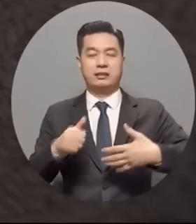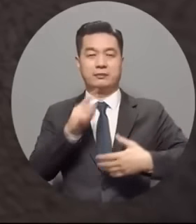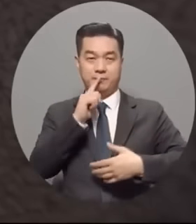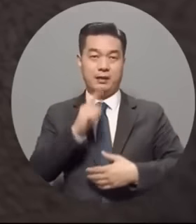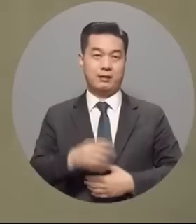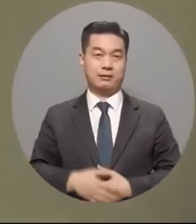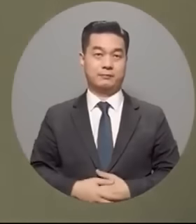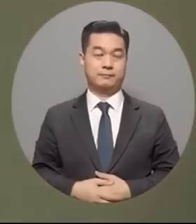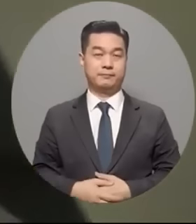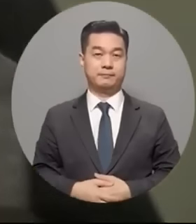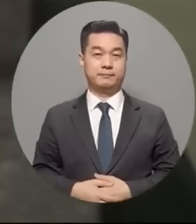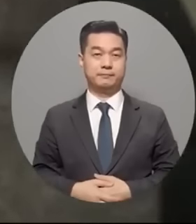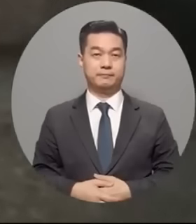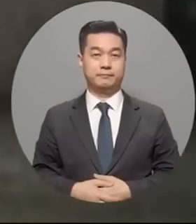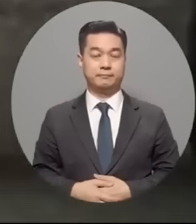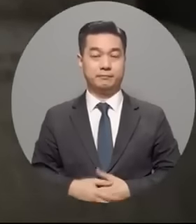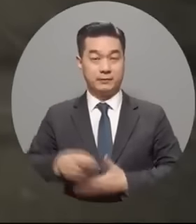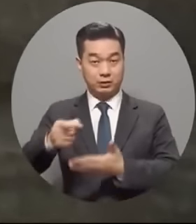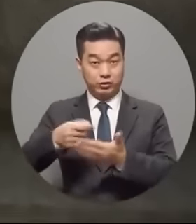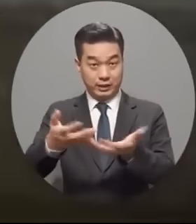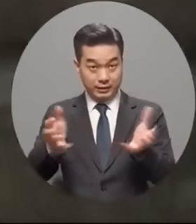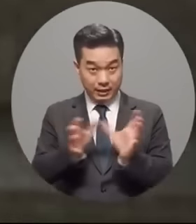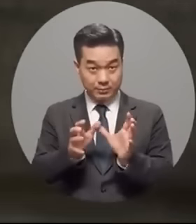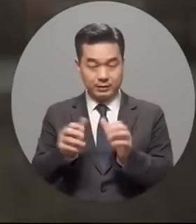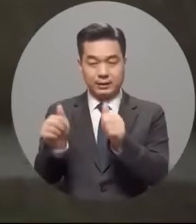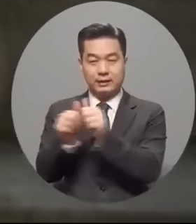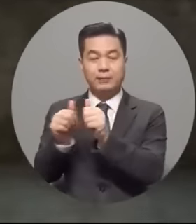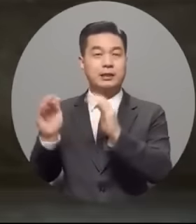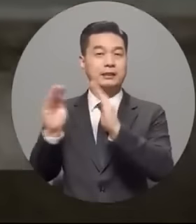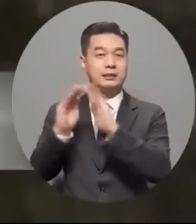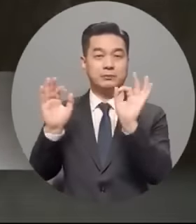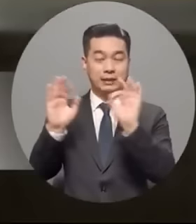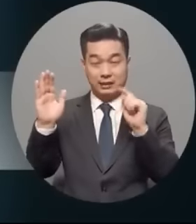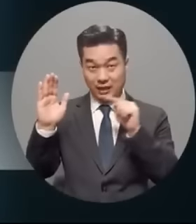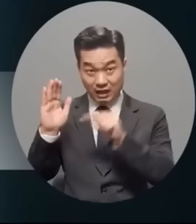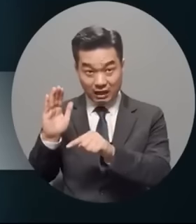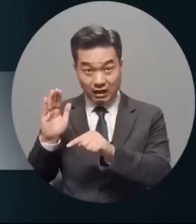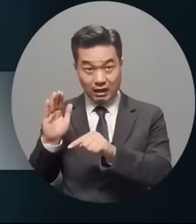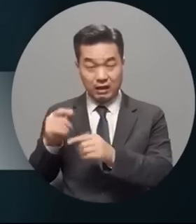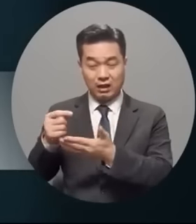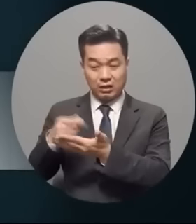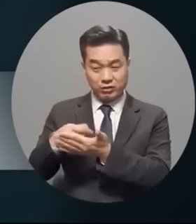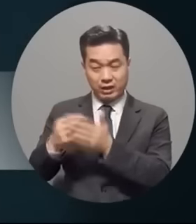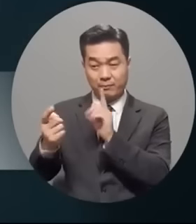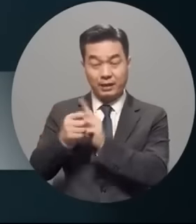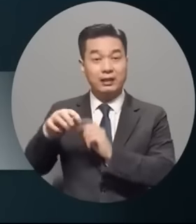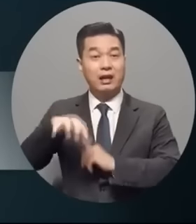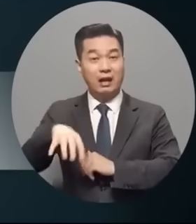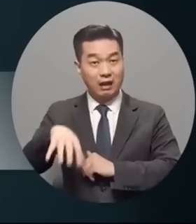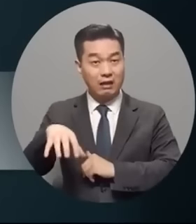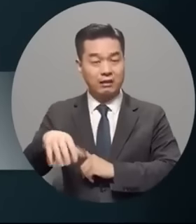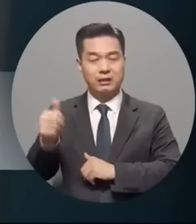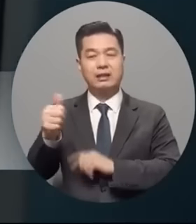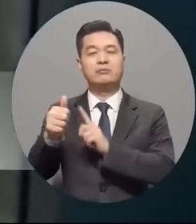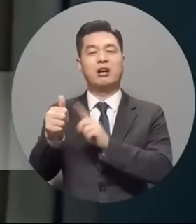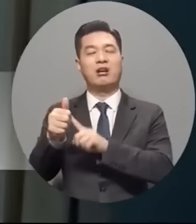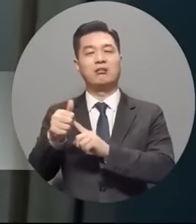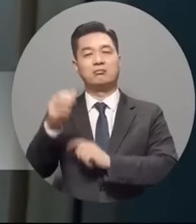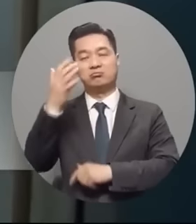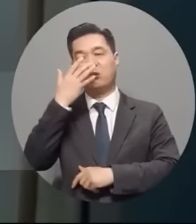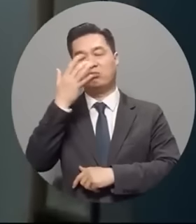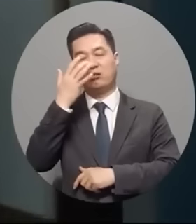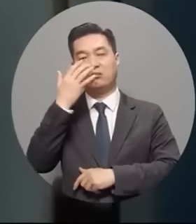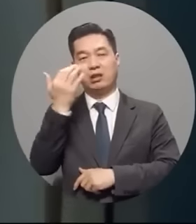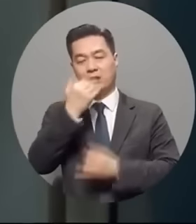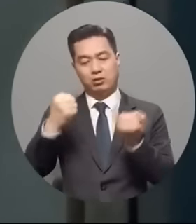때문입니다. 취재진은 이 남성의 집으로 찾아갔습니다. 취재진을 만난 자리에서 남성은 아무렇지 않은 듯